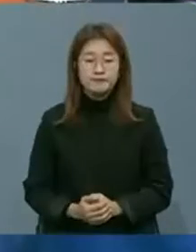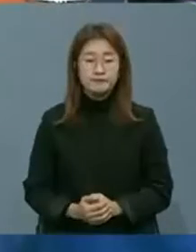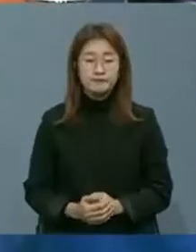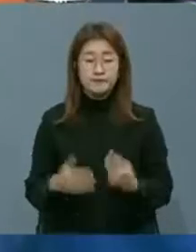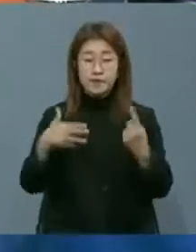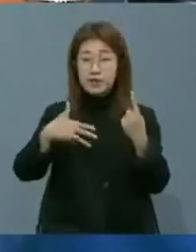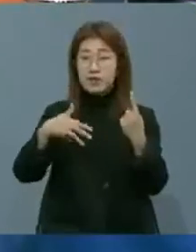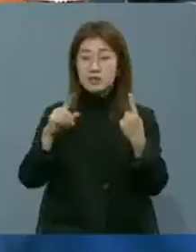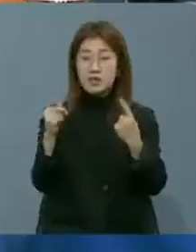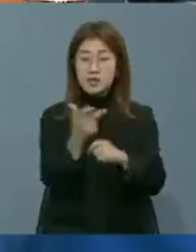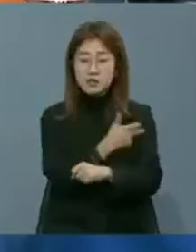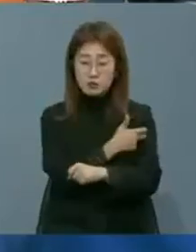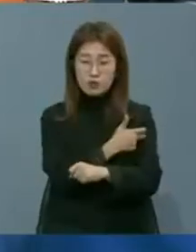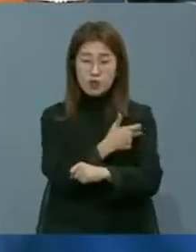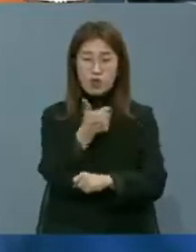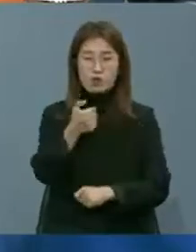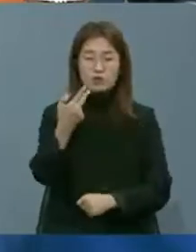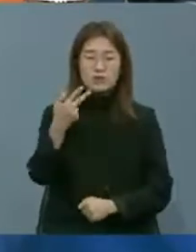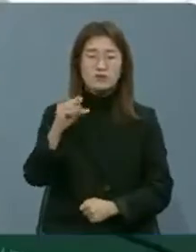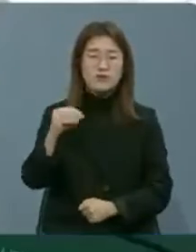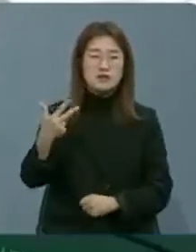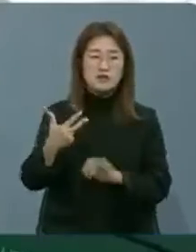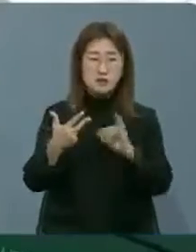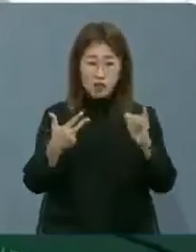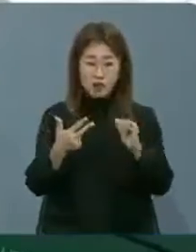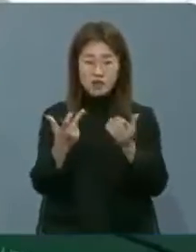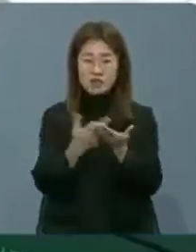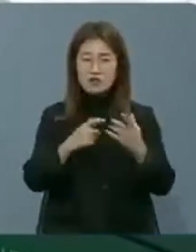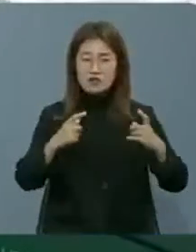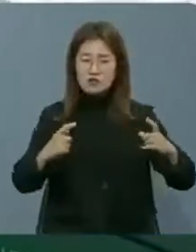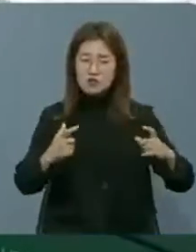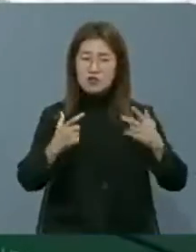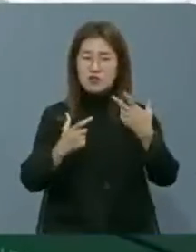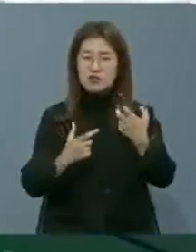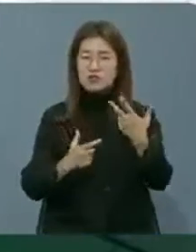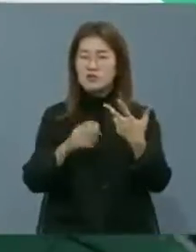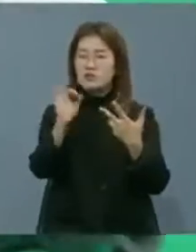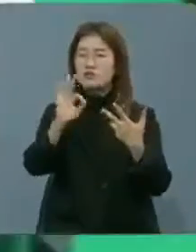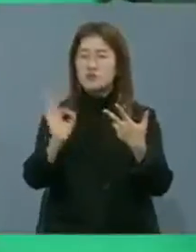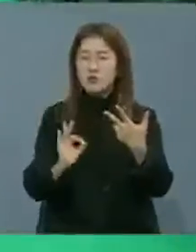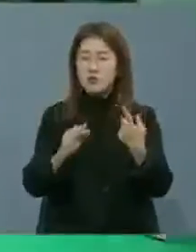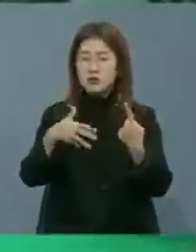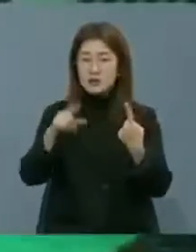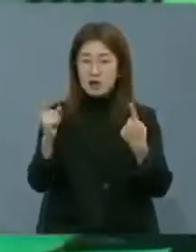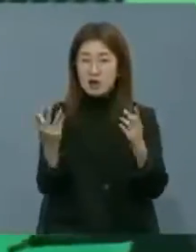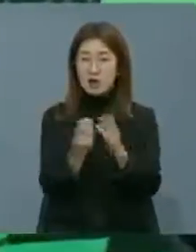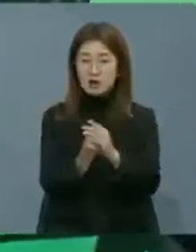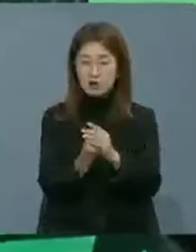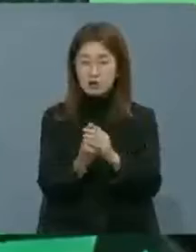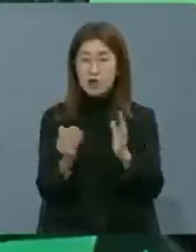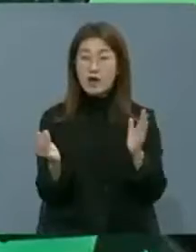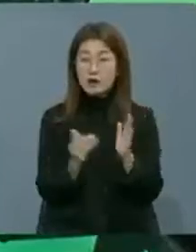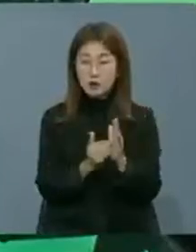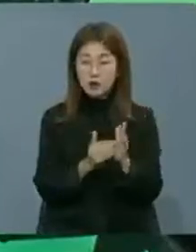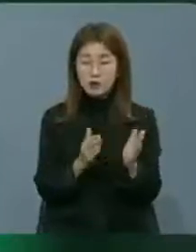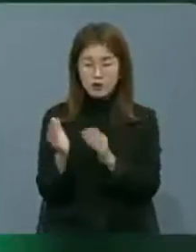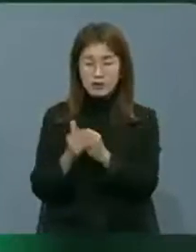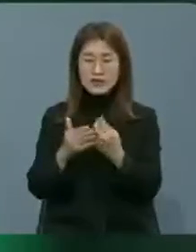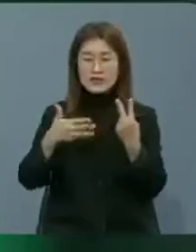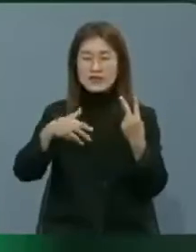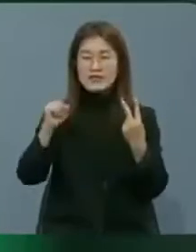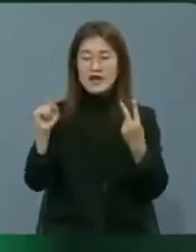1차 접종 되는 50 1만 7천여 명으로 도민 약 77% 가 1차 접종을 마쳤고 2차까지